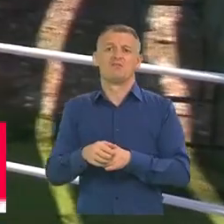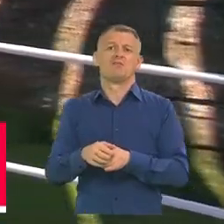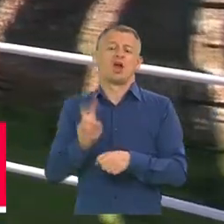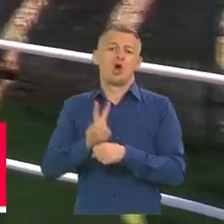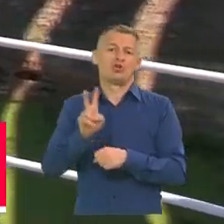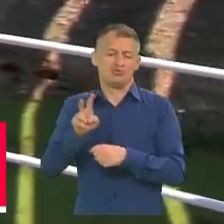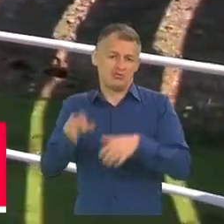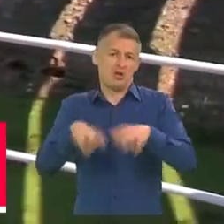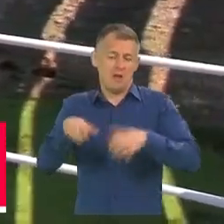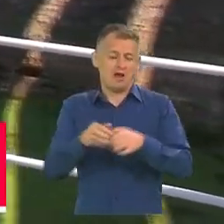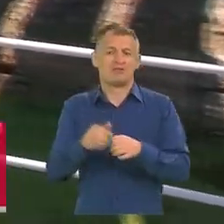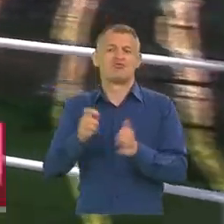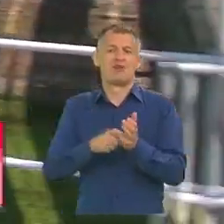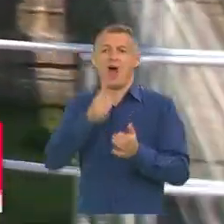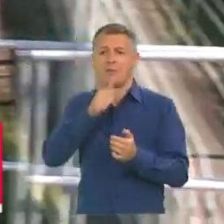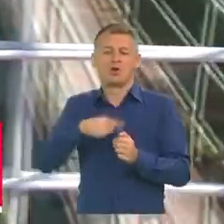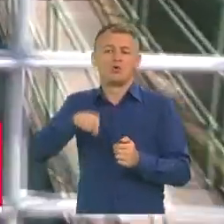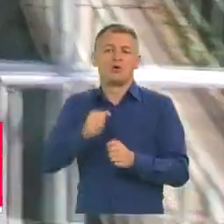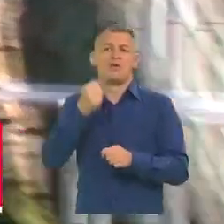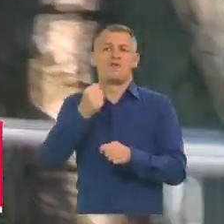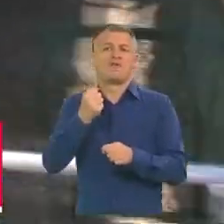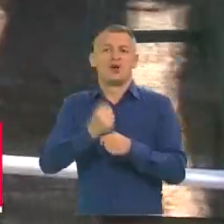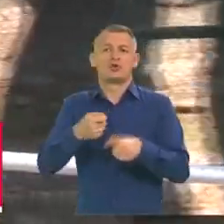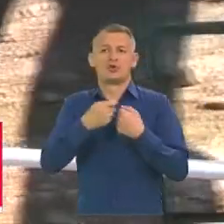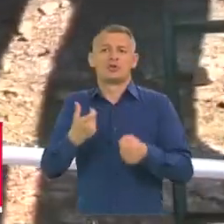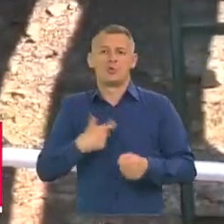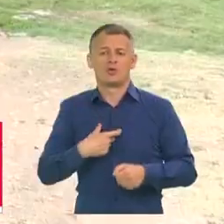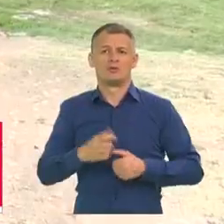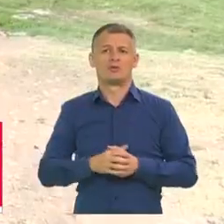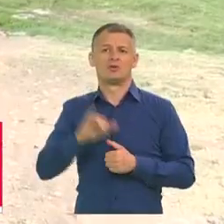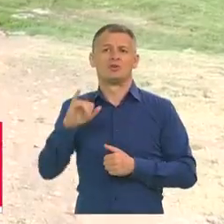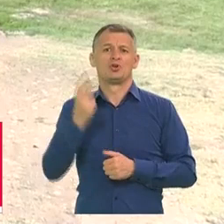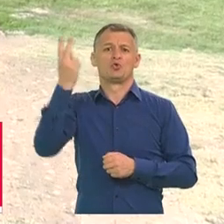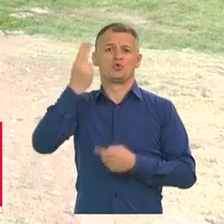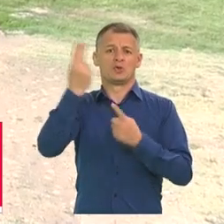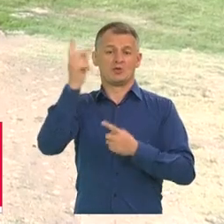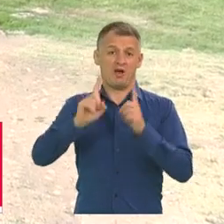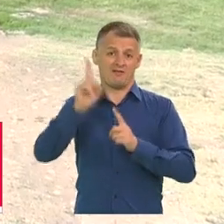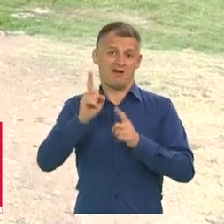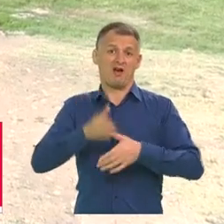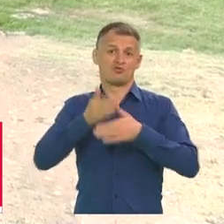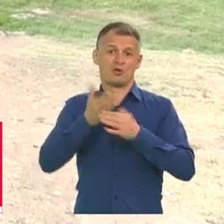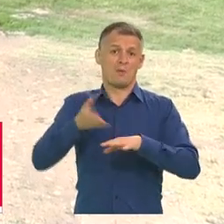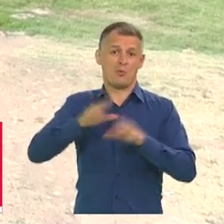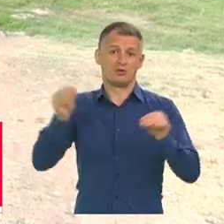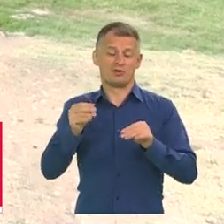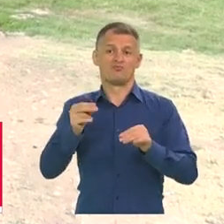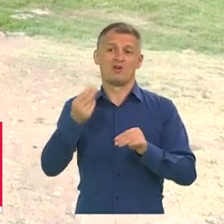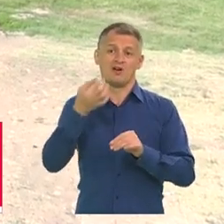posibilul, dar trebuie să mai încercăm să și noi să facem ce putem, dar și Dumnezeu, dacă ne-ar ajuta mai mult, ar fi și mai